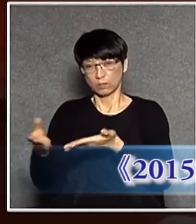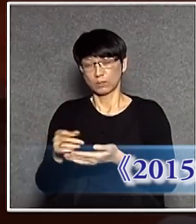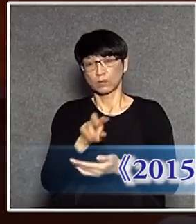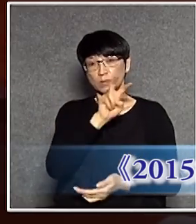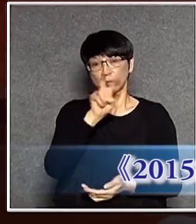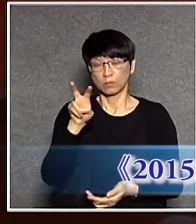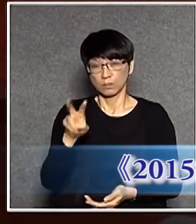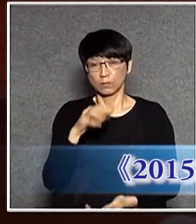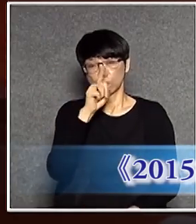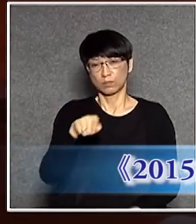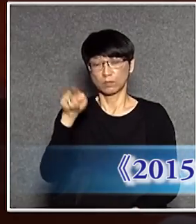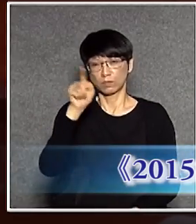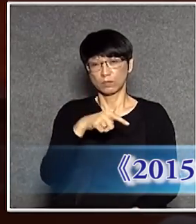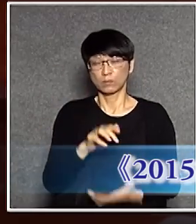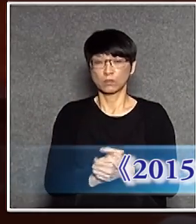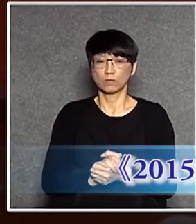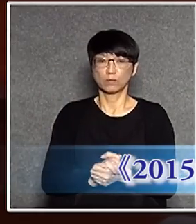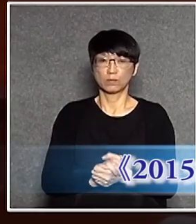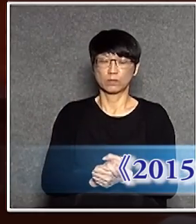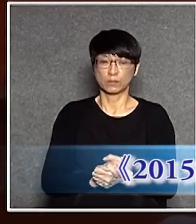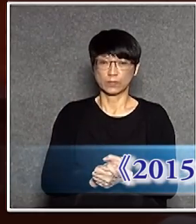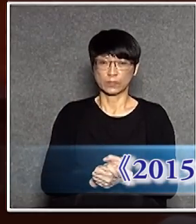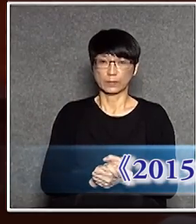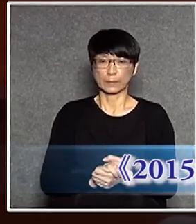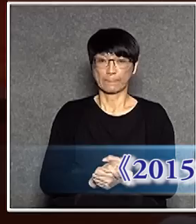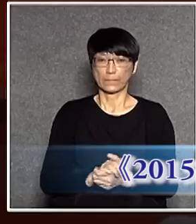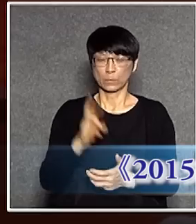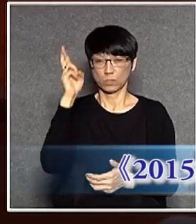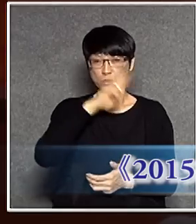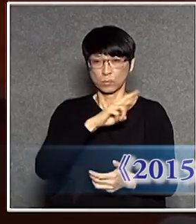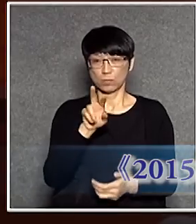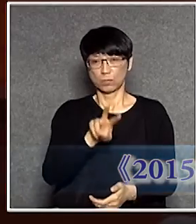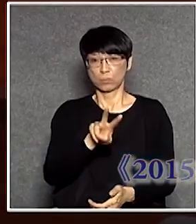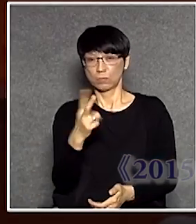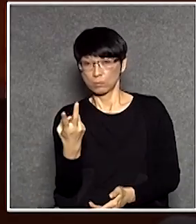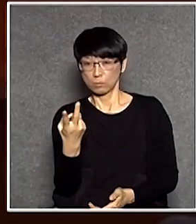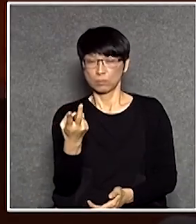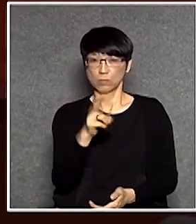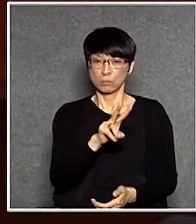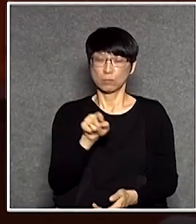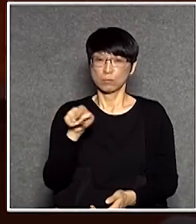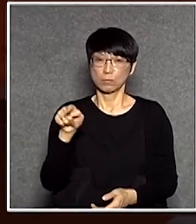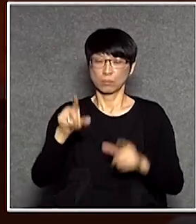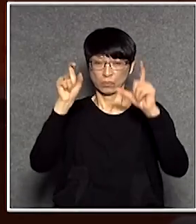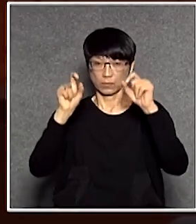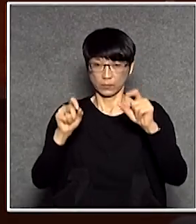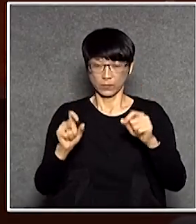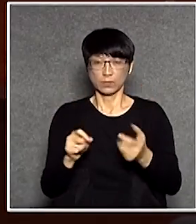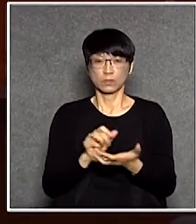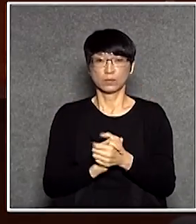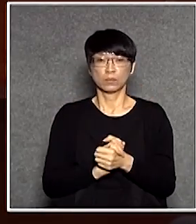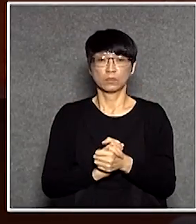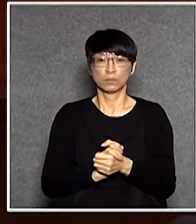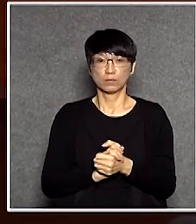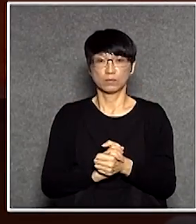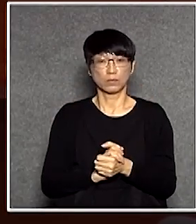吧？即係整個務實守則出嚟，係嘛？務實同實務兩回事嚟嘅，所以由你去解釋嗰個字義咧，我覺得係一件